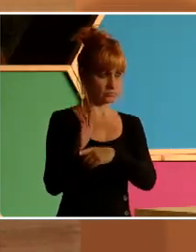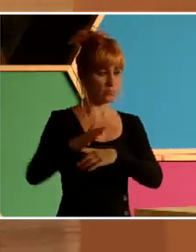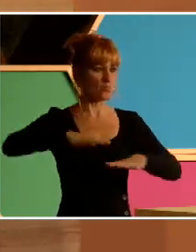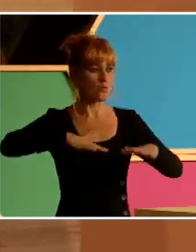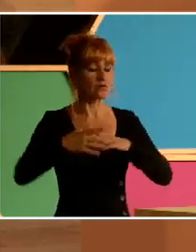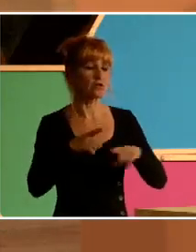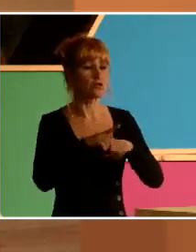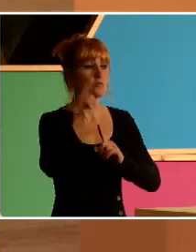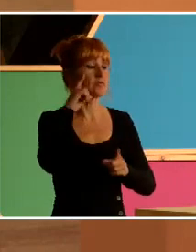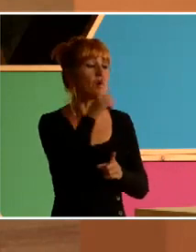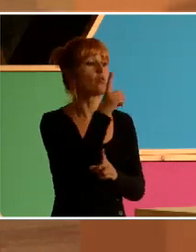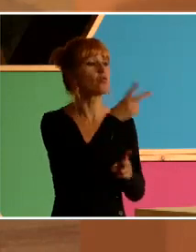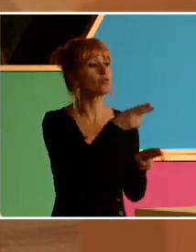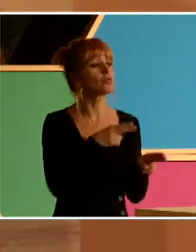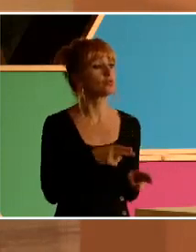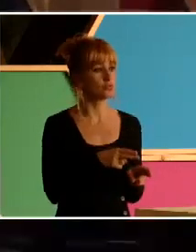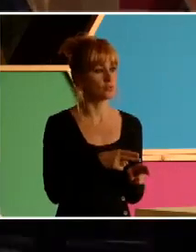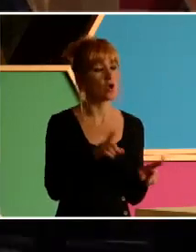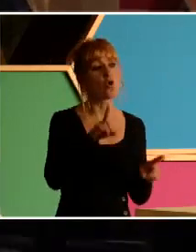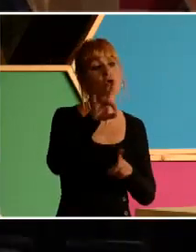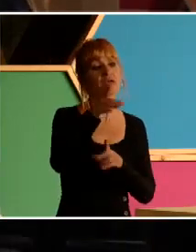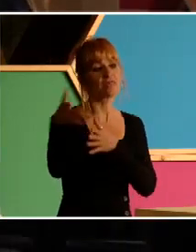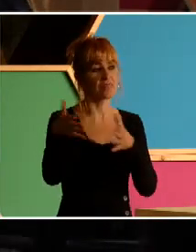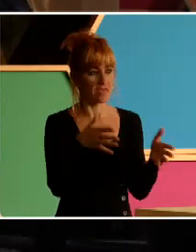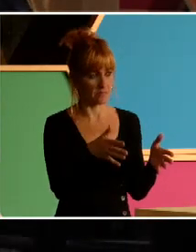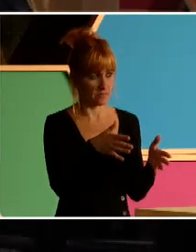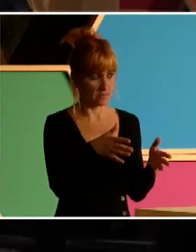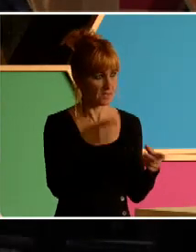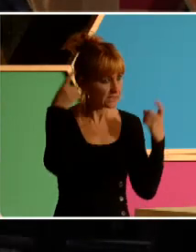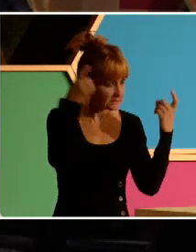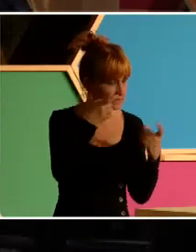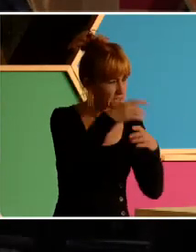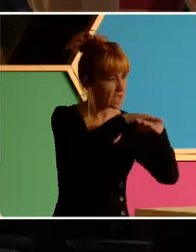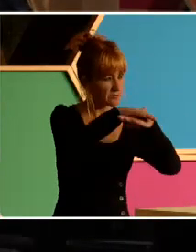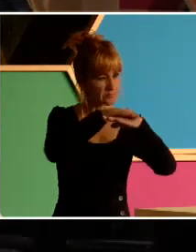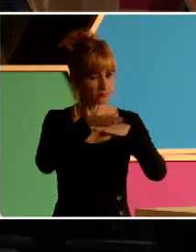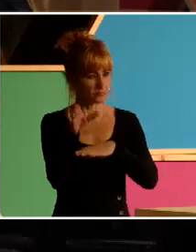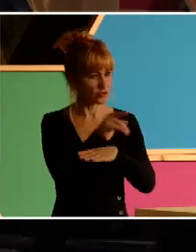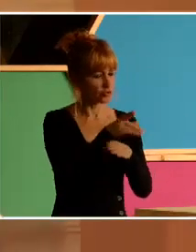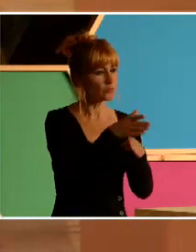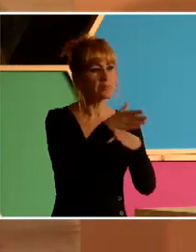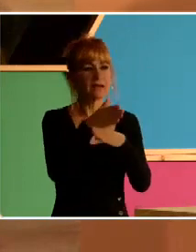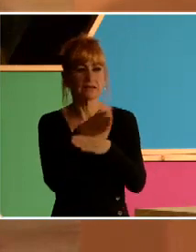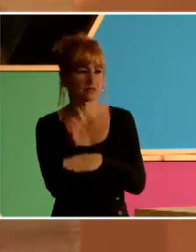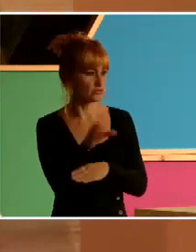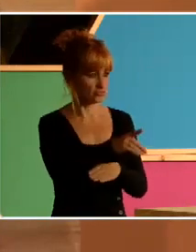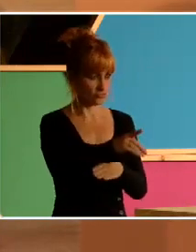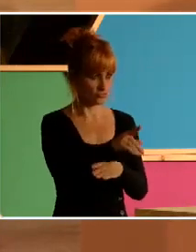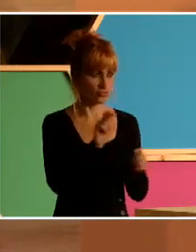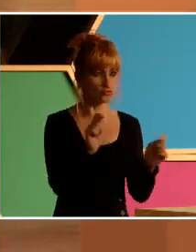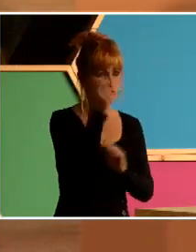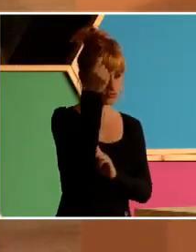l'1 d'octubre, igual que va ser també el cas del 15M, i intentar totes les administracions i tots els partits estar a l'alçada, que